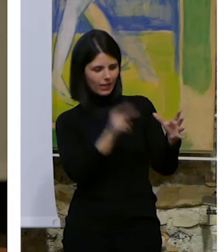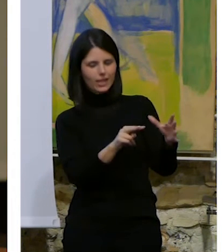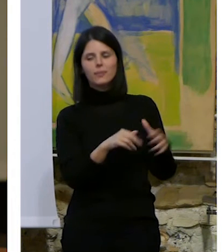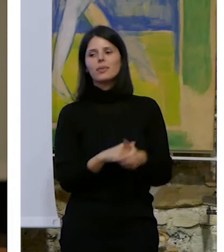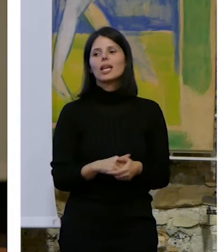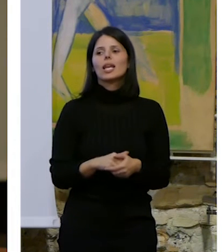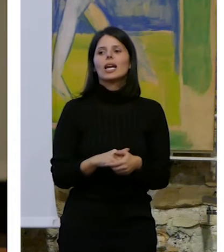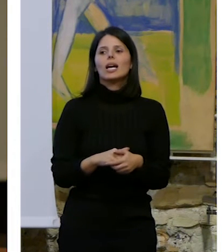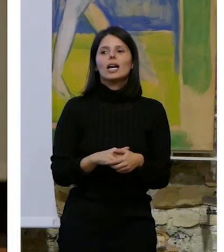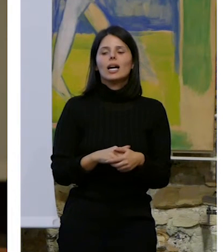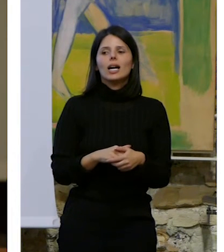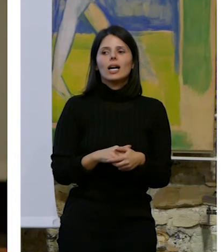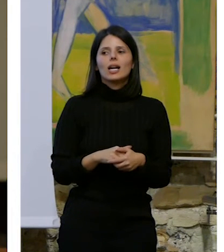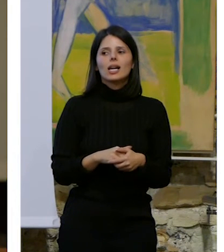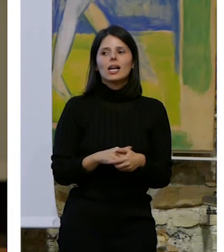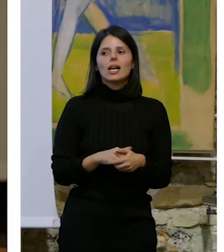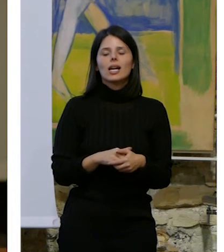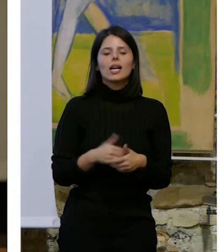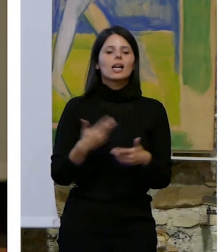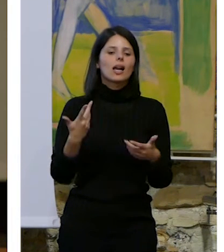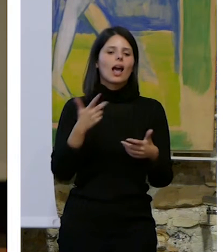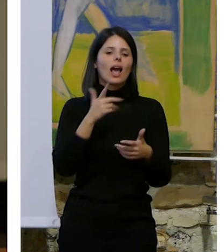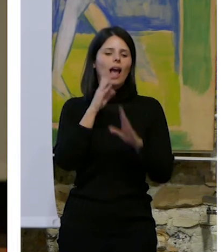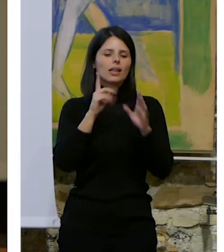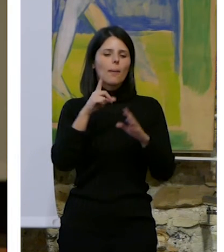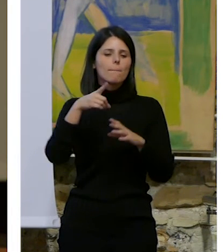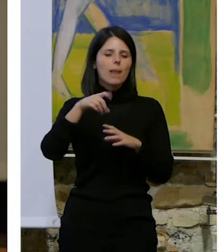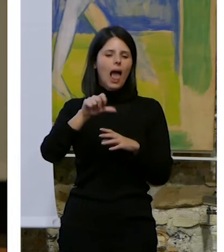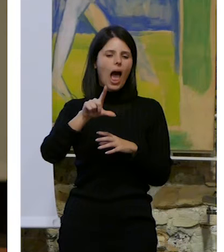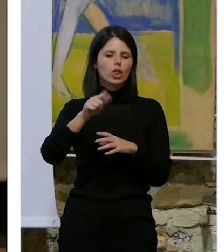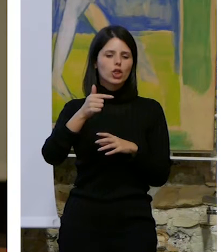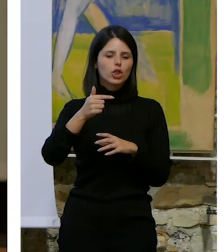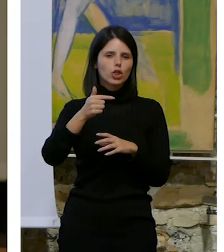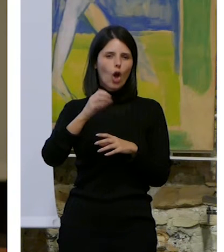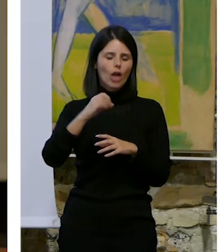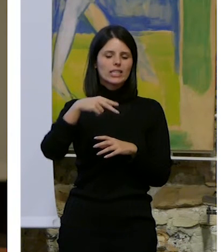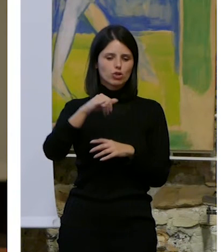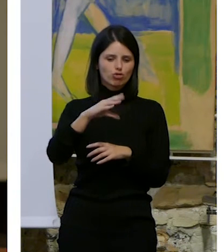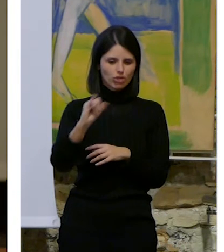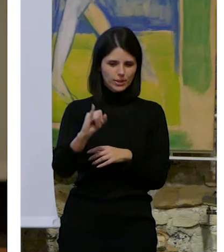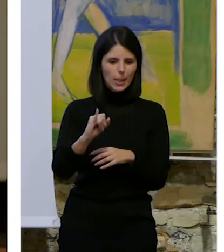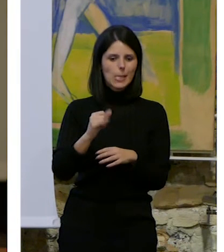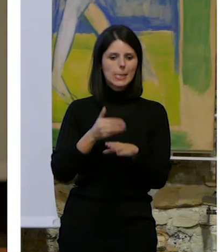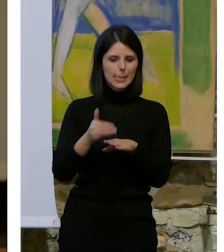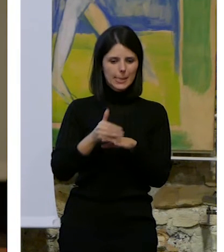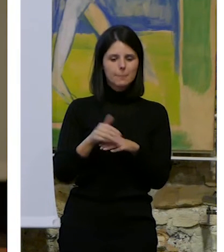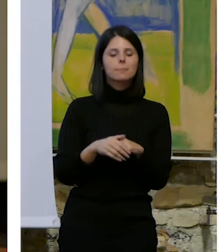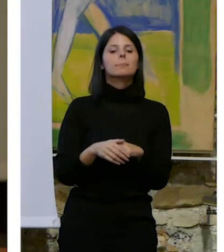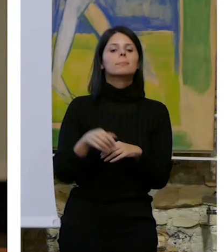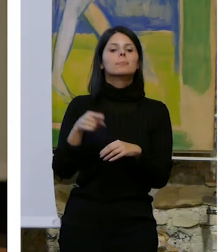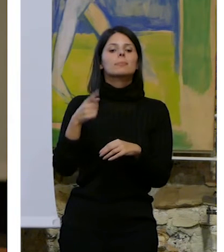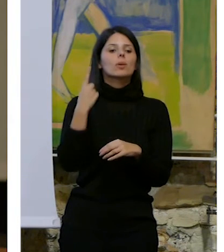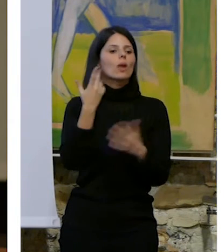per i tardi platonici, per Plotino, 5 secoli dopo, se una roba non è che